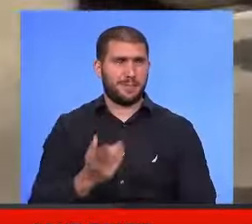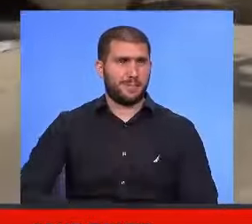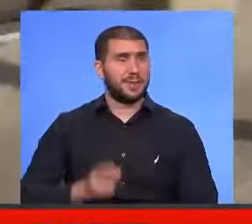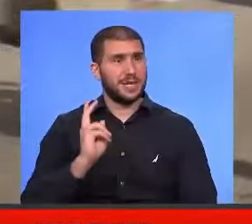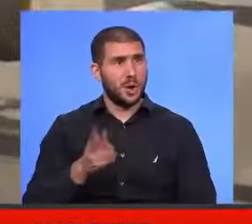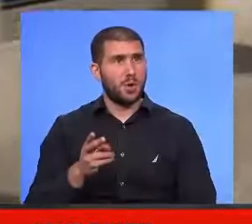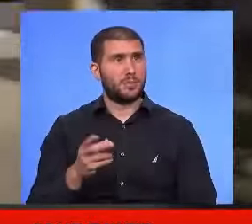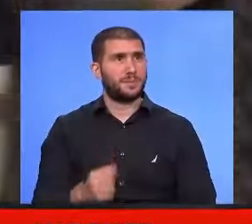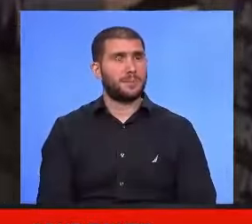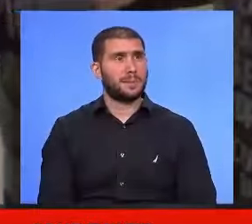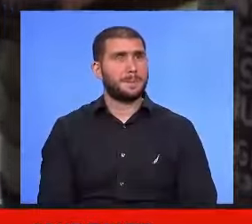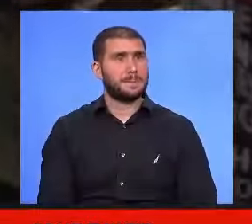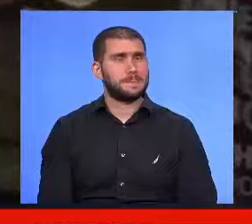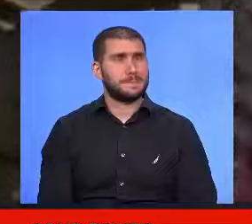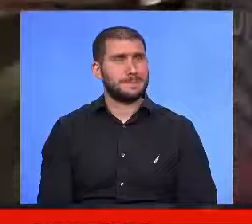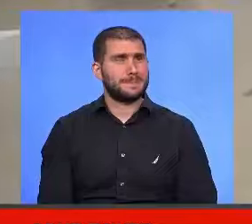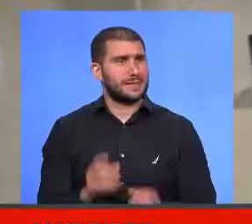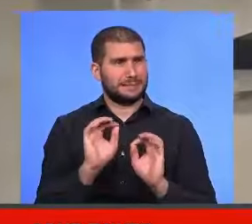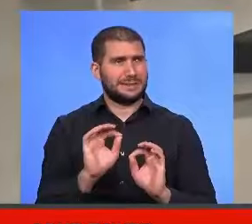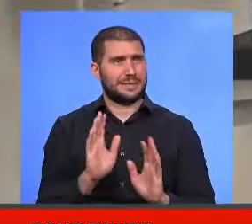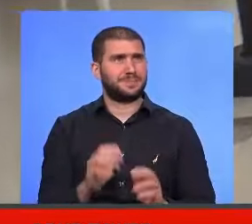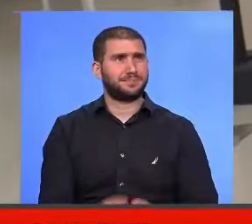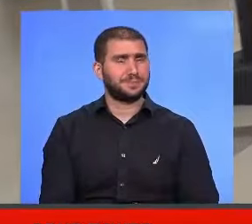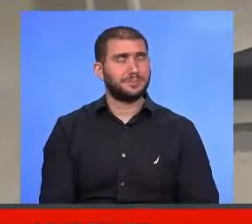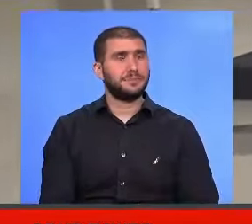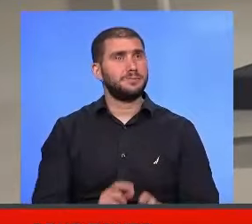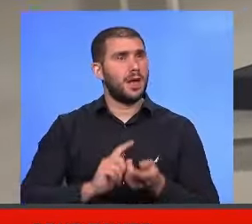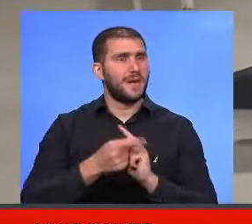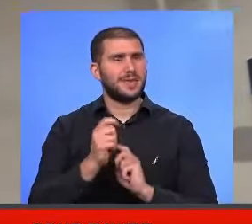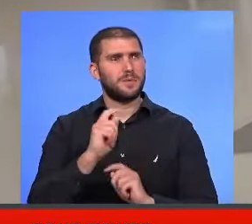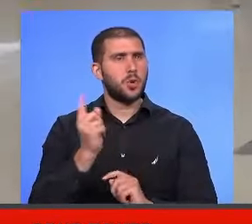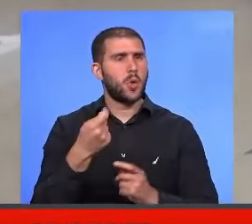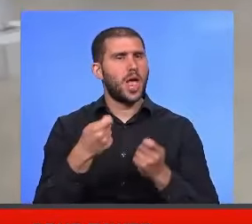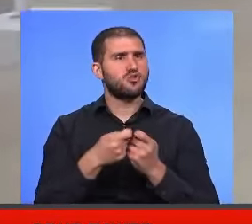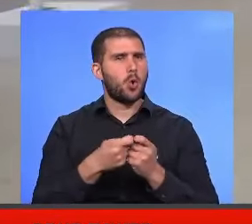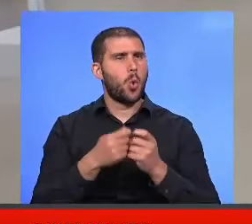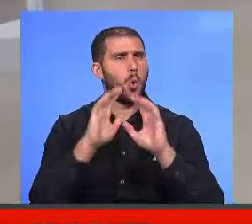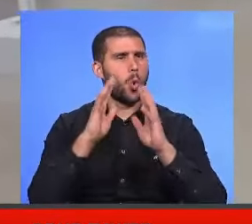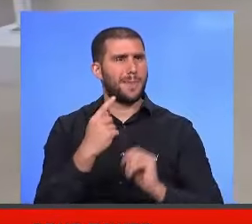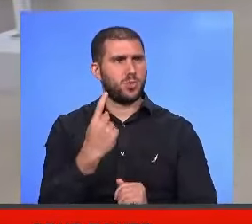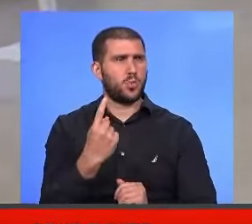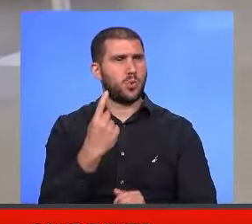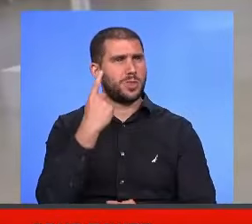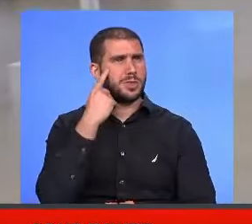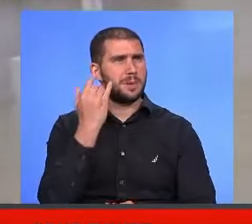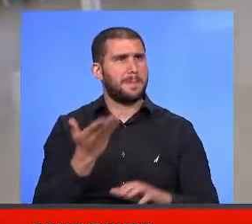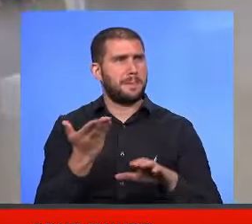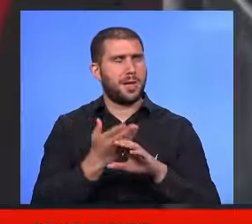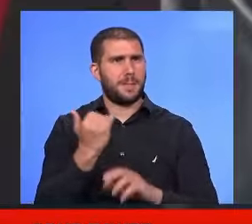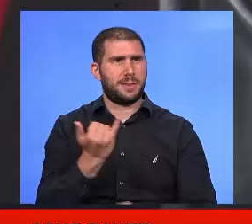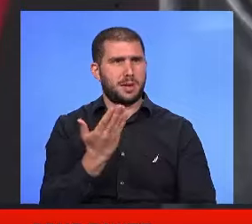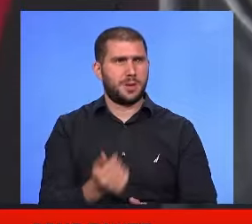לקחת? לא, רגע. לא, זה בסדר. ההפך הגמור מכל הקשר שהאומנות הזאת מעלה בדרך